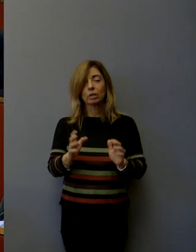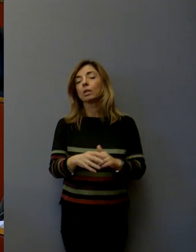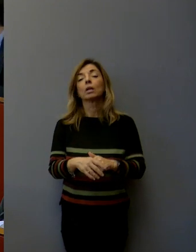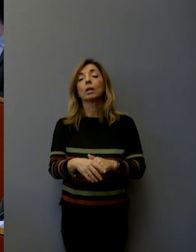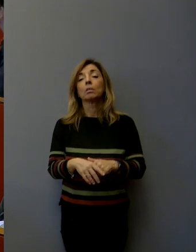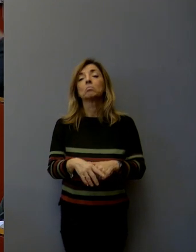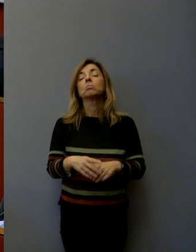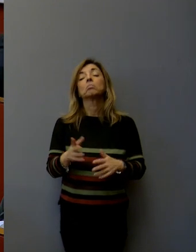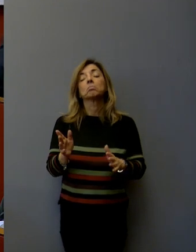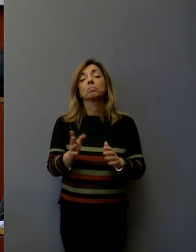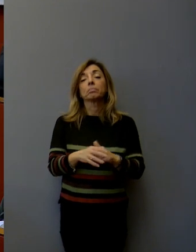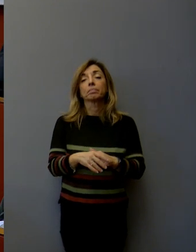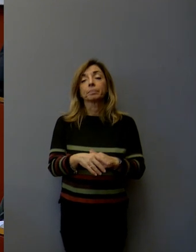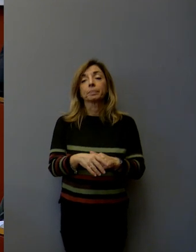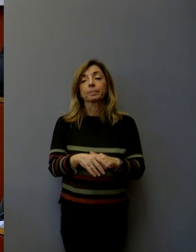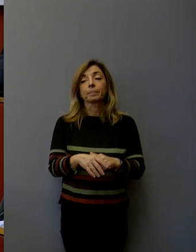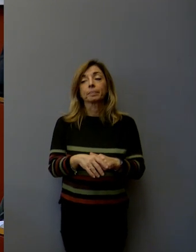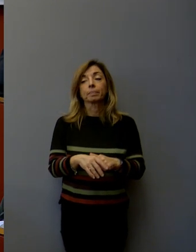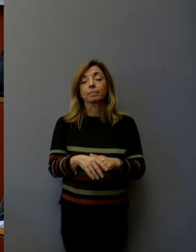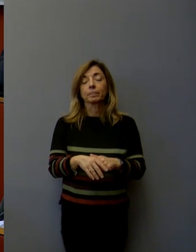ci sia questo fattore bene